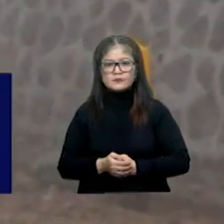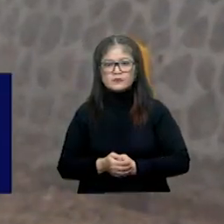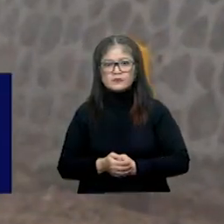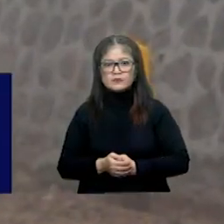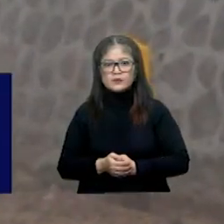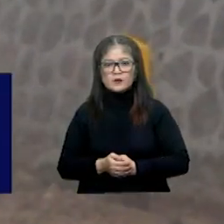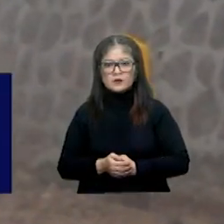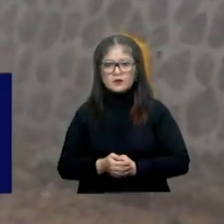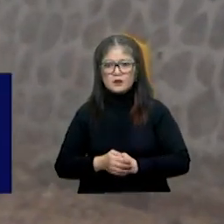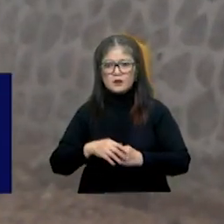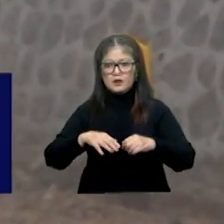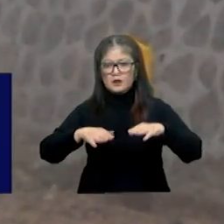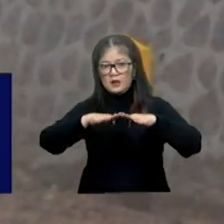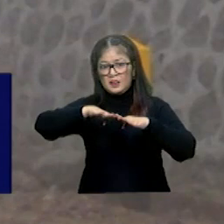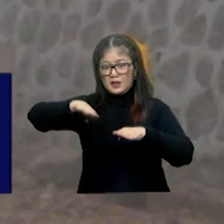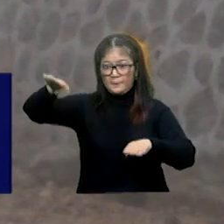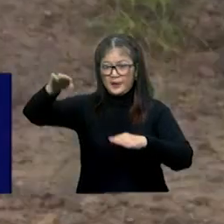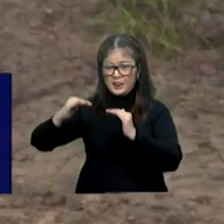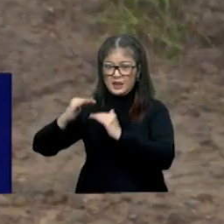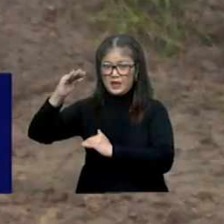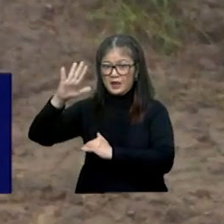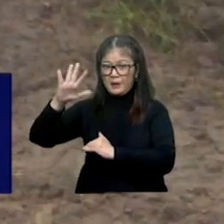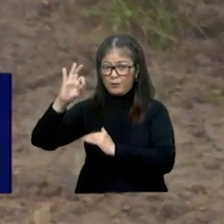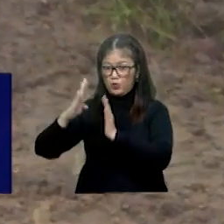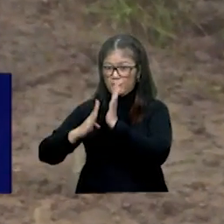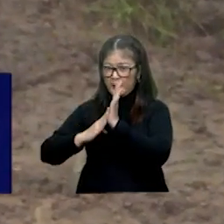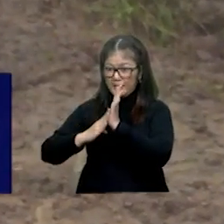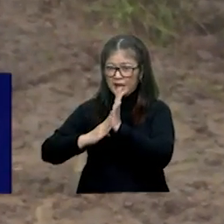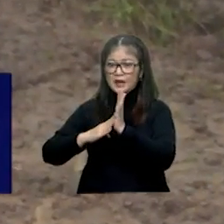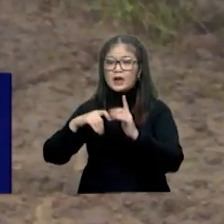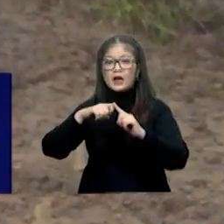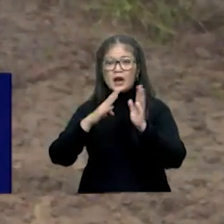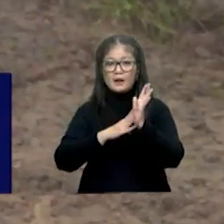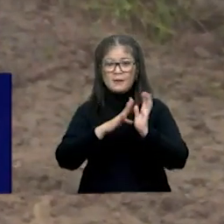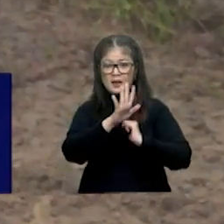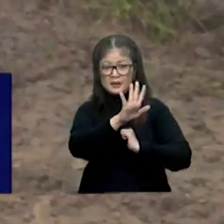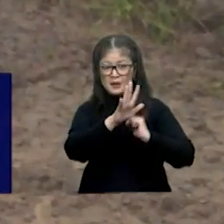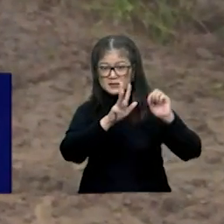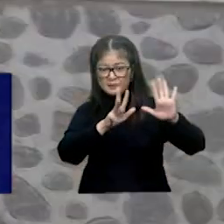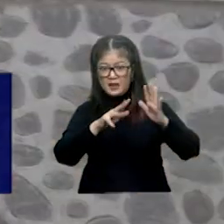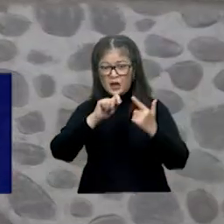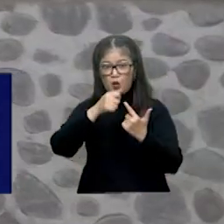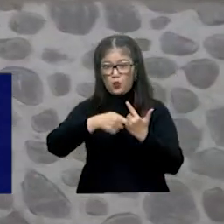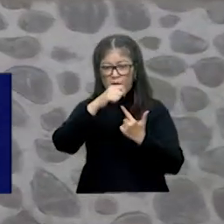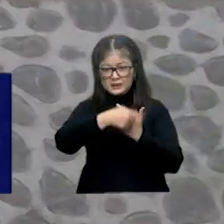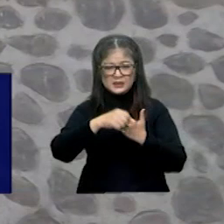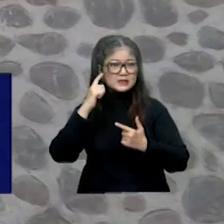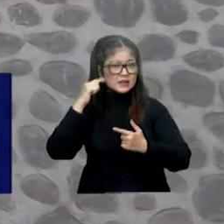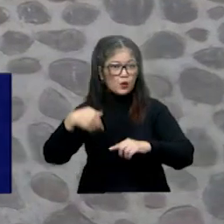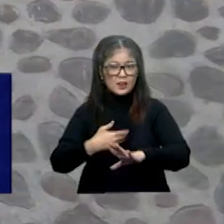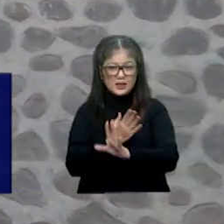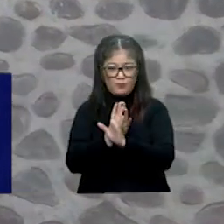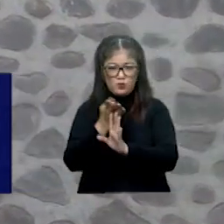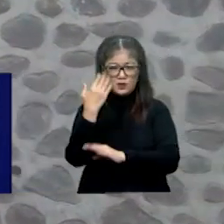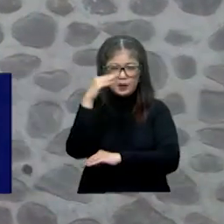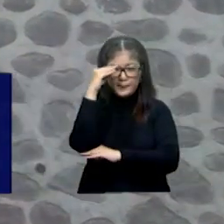Tebing setinggi 50 meter di piket 0 km 59 Desa Sumberwuluh, Candipuro, Lumajang, Jawa Timur, Jumat pagi longsor.